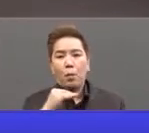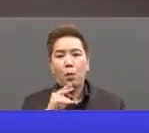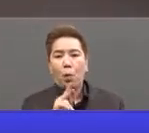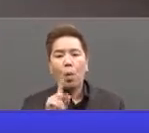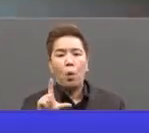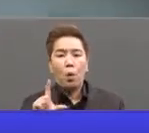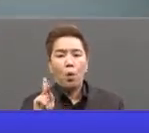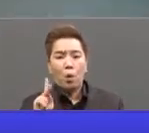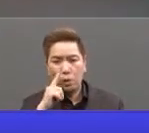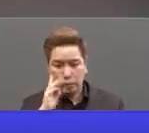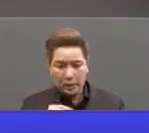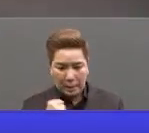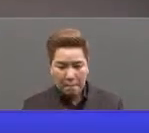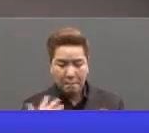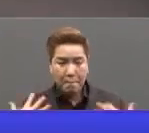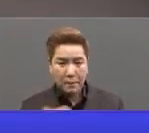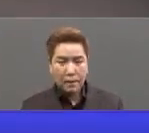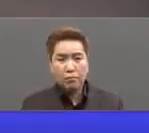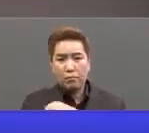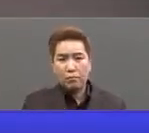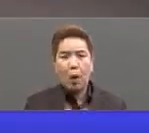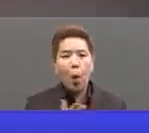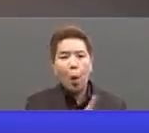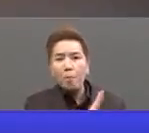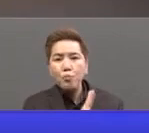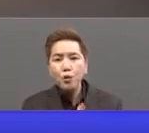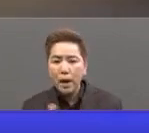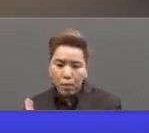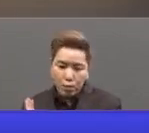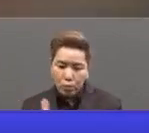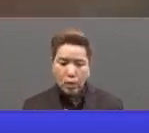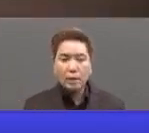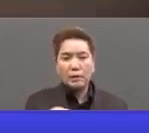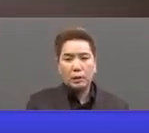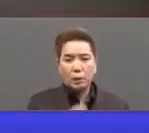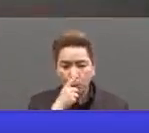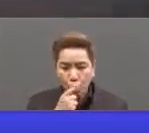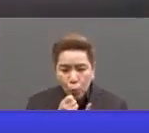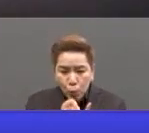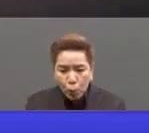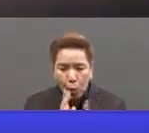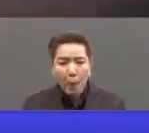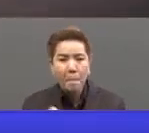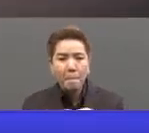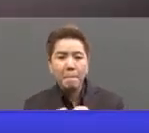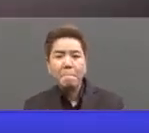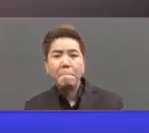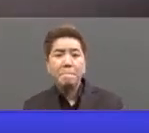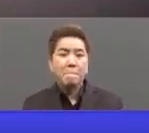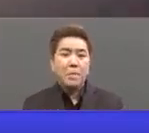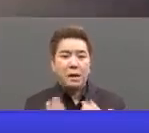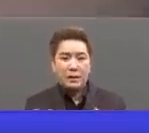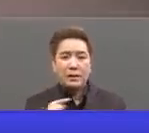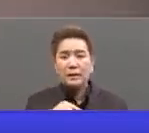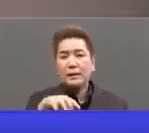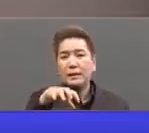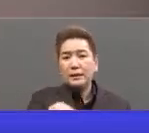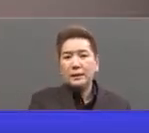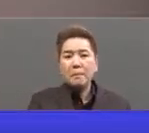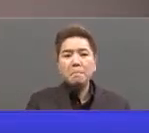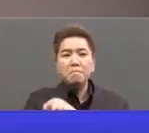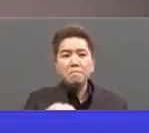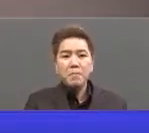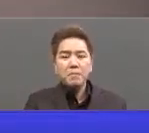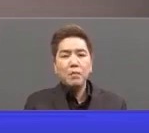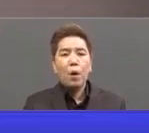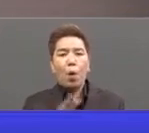นับสนุนภารกิจของโรงครัวพระราชทานซึ่งวัตถุดิบที่ใช้นะคะก็จะมีวัตถุดิบปรุงอาหารน้ำดื่มจ